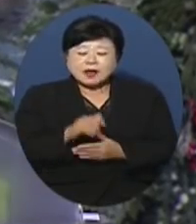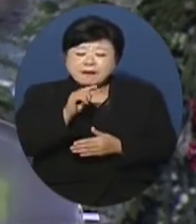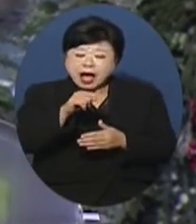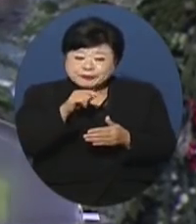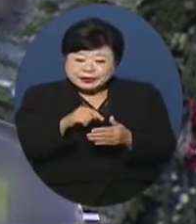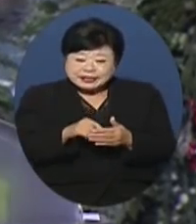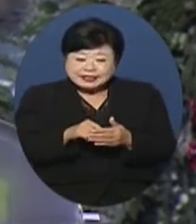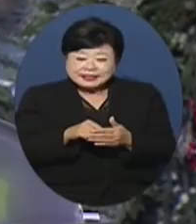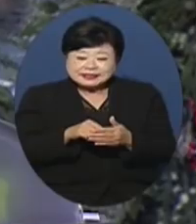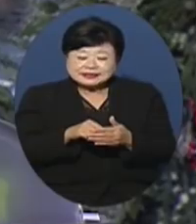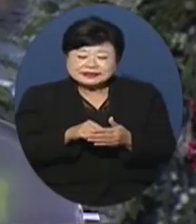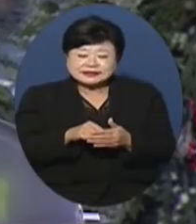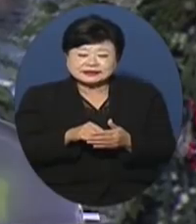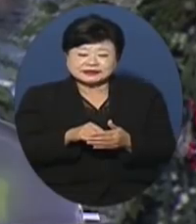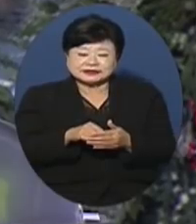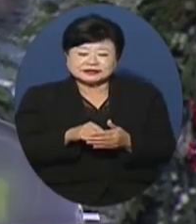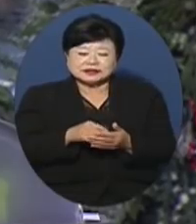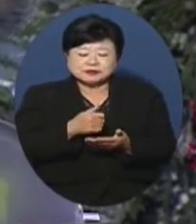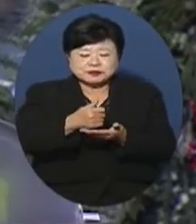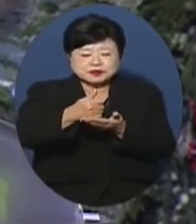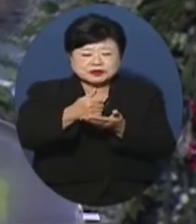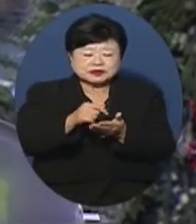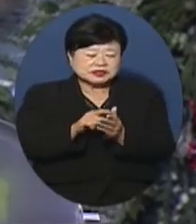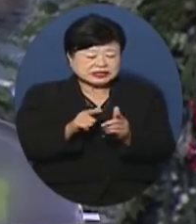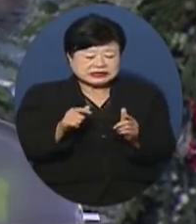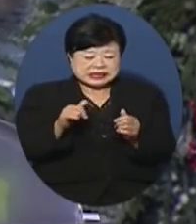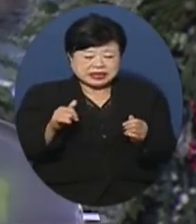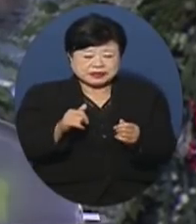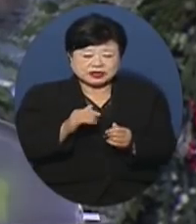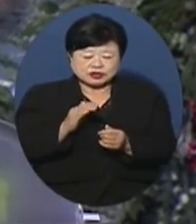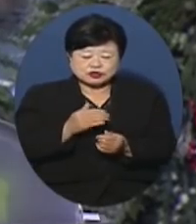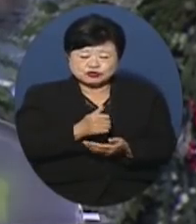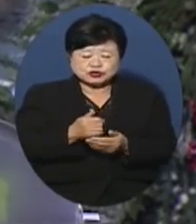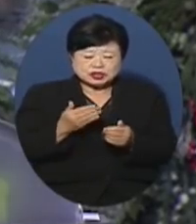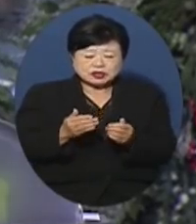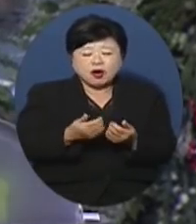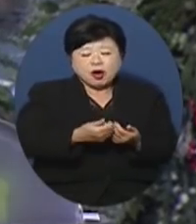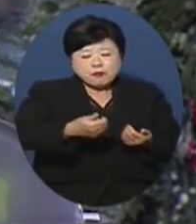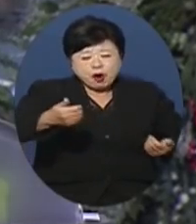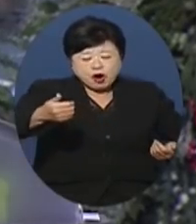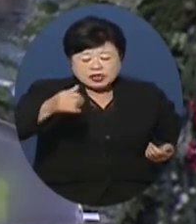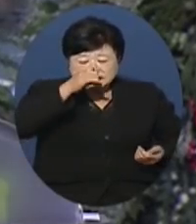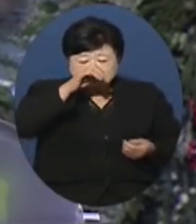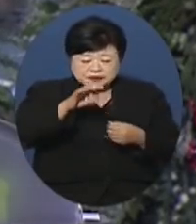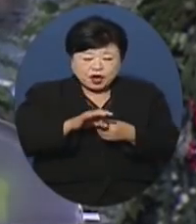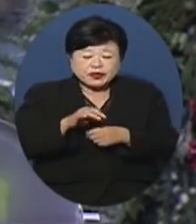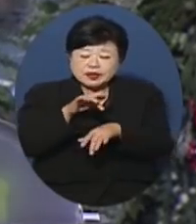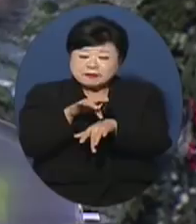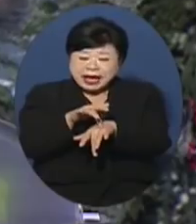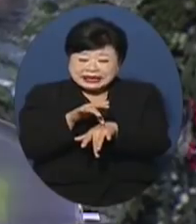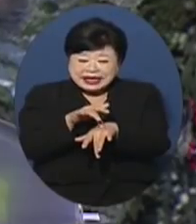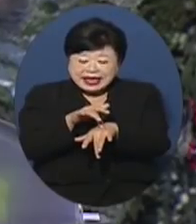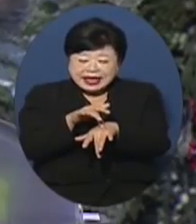마음이 무신론자가 되어 주님께로부터 멀리 있으면 마귀의